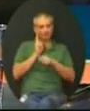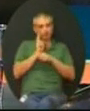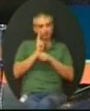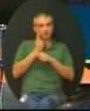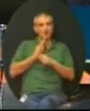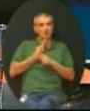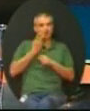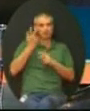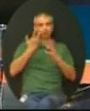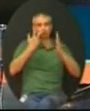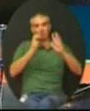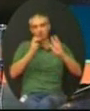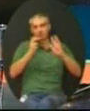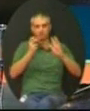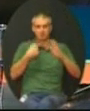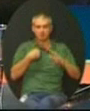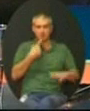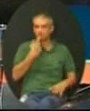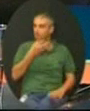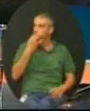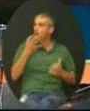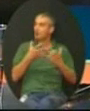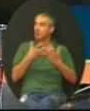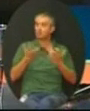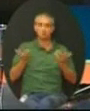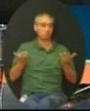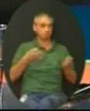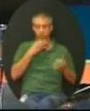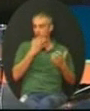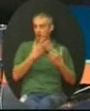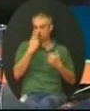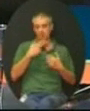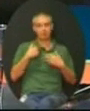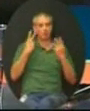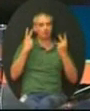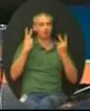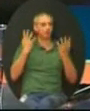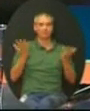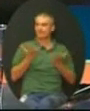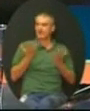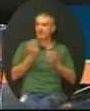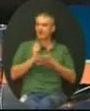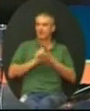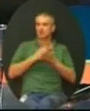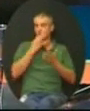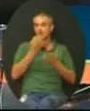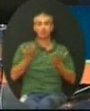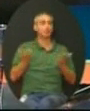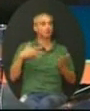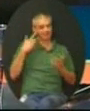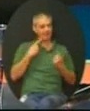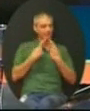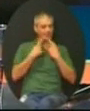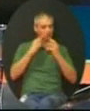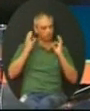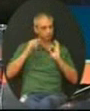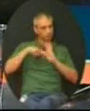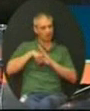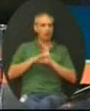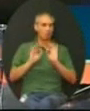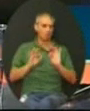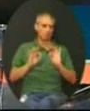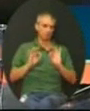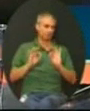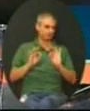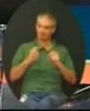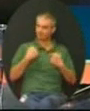את עצמם, להגיד 80. אמרתי עוד פעם. משאל עם. אני, משאל עם בעיניי חשוב. ואז אני, איך תנסח את השאלה? אז אני חושב, יהיה על זה דיון מעמיק. תאמין לי,